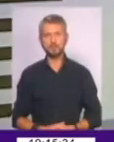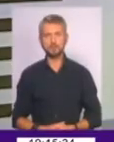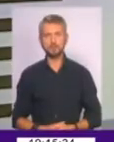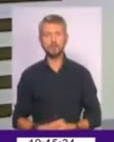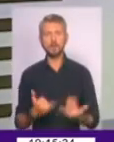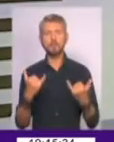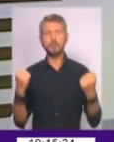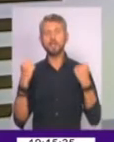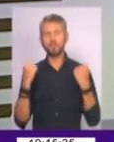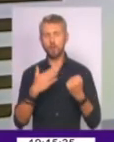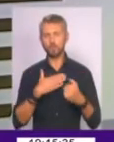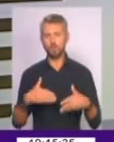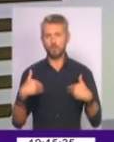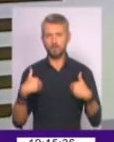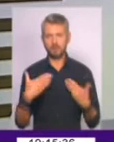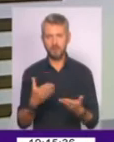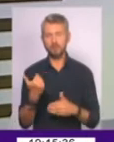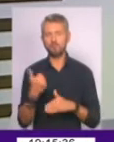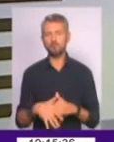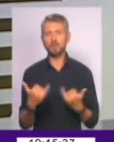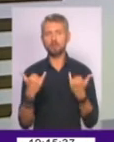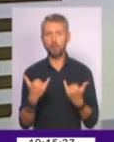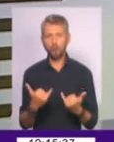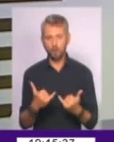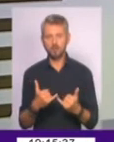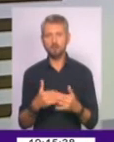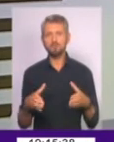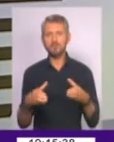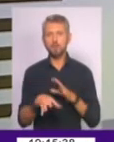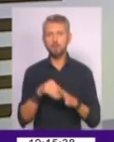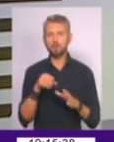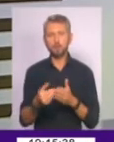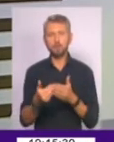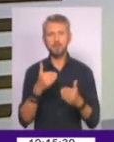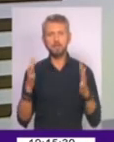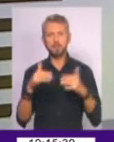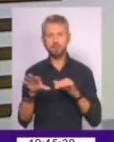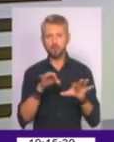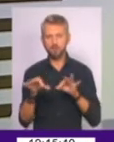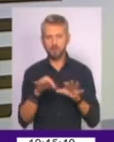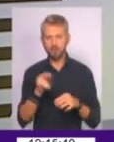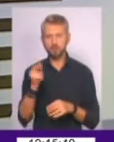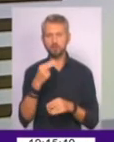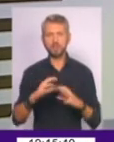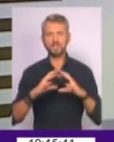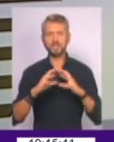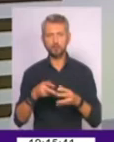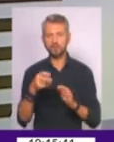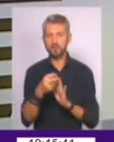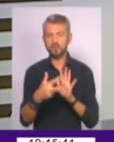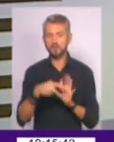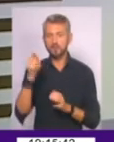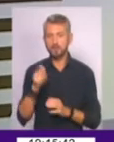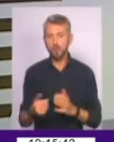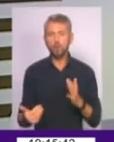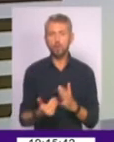В ефірі «Спорт», моє вітання. І вже сьогодні до табору збірної перед матчем кваліфікації на чемпіонат світу 2018 прибув